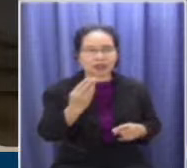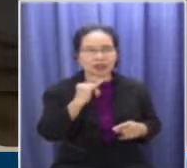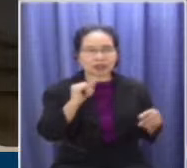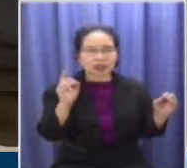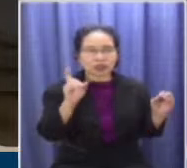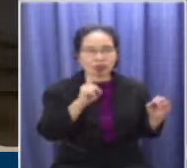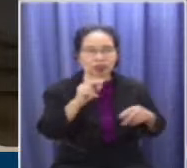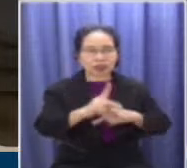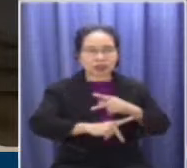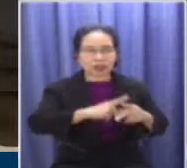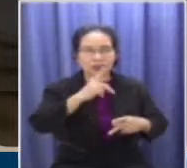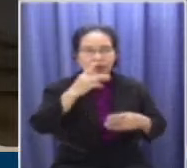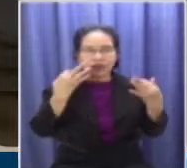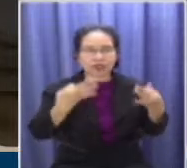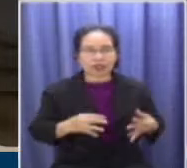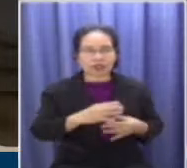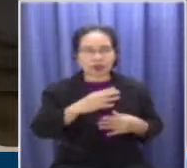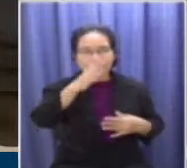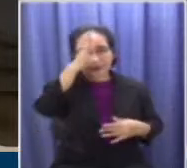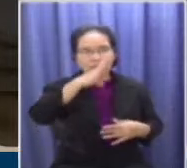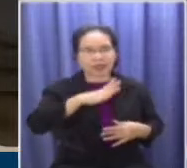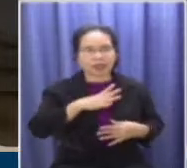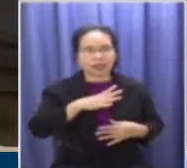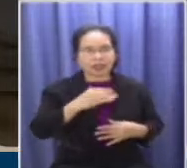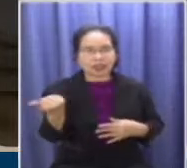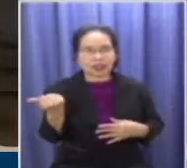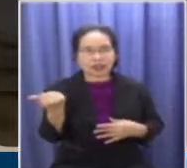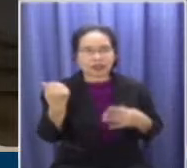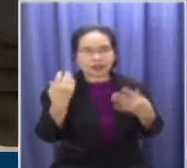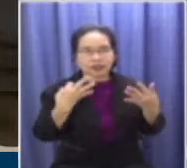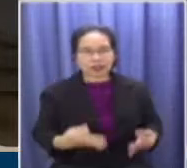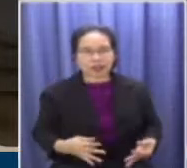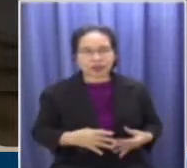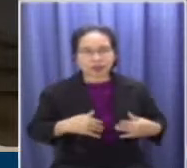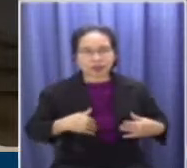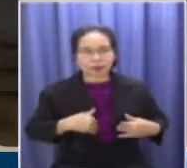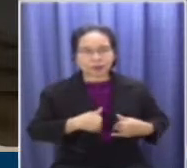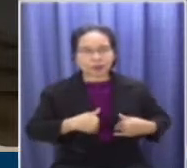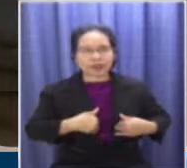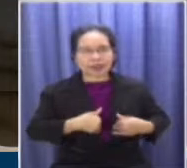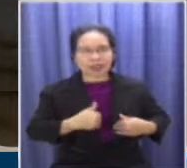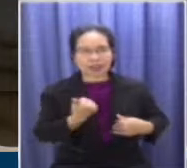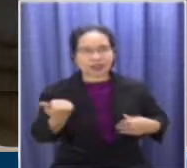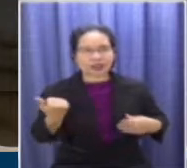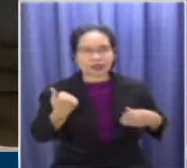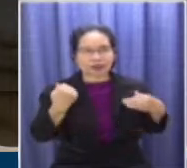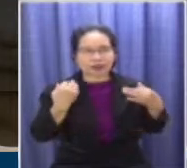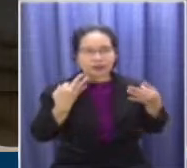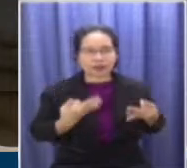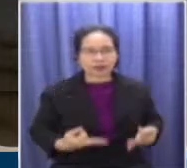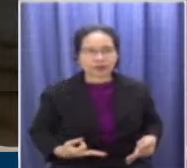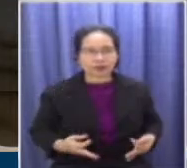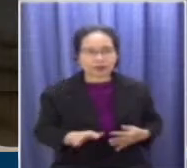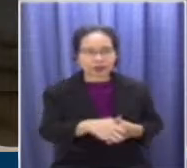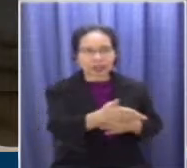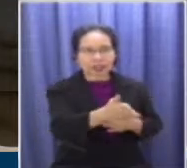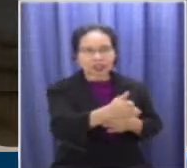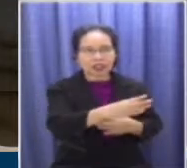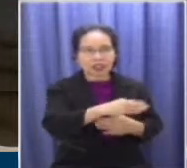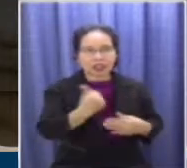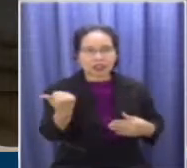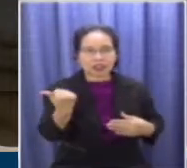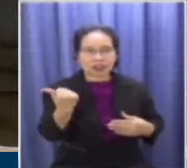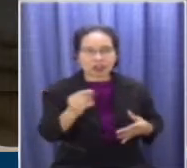wotwe ye kenkan Korintofo nwoma edikan etidunum ntemu aduasa nkron enam